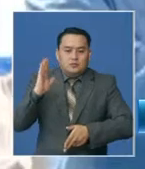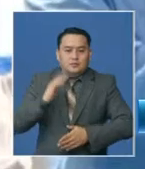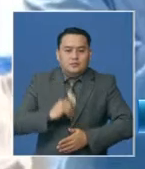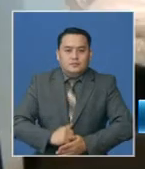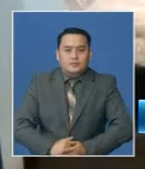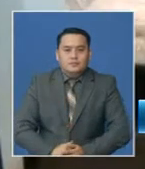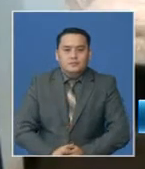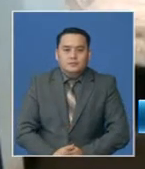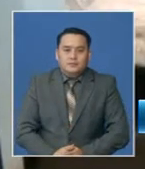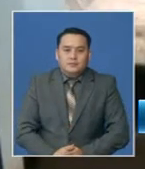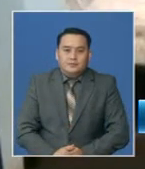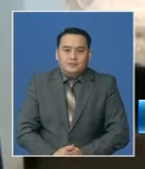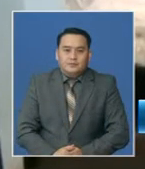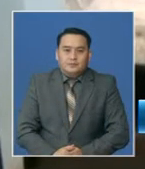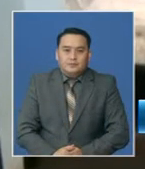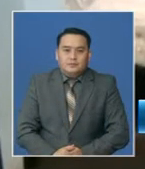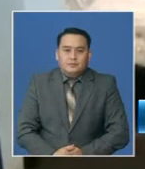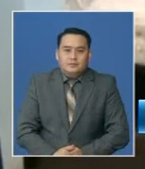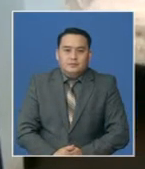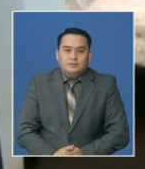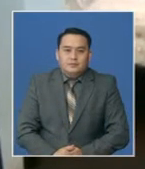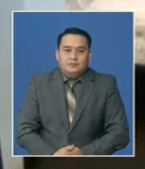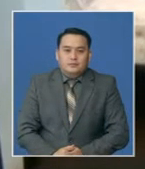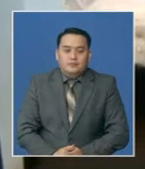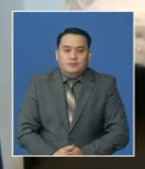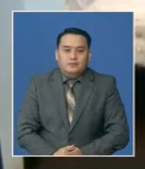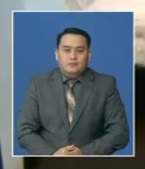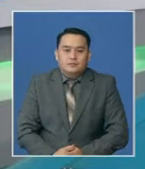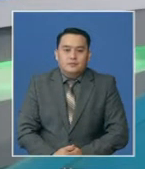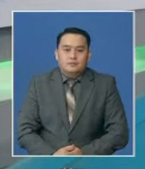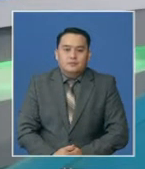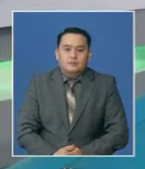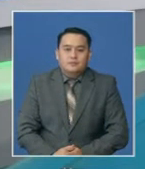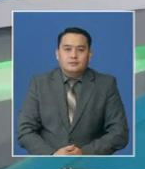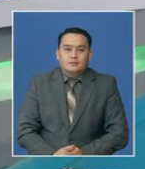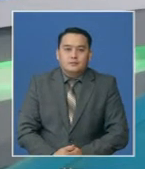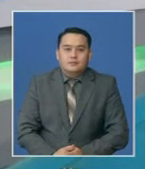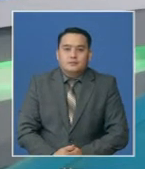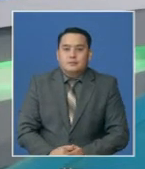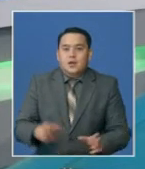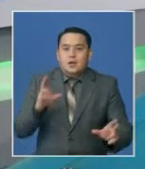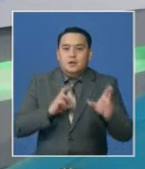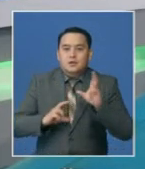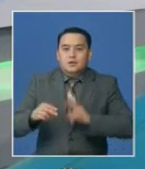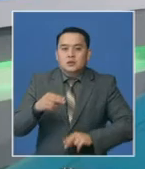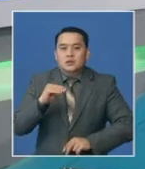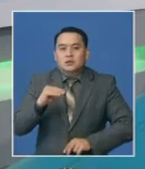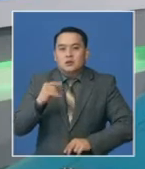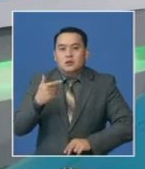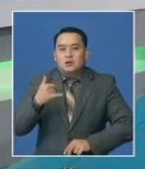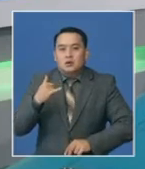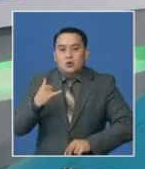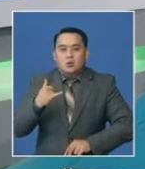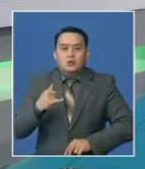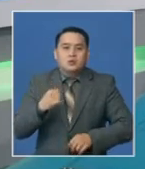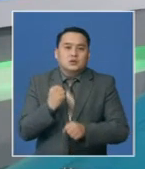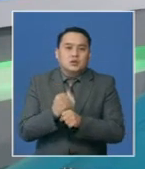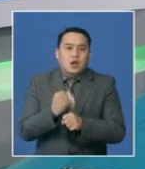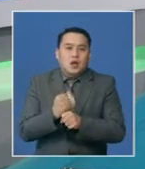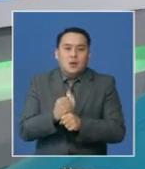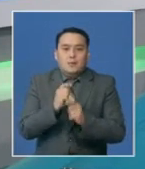уже на следующий день живет обычной жизнью. В Казахстане этот метод внедрили более 10 лет назад. В столице у иностранных